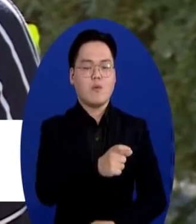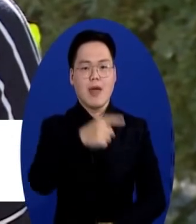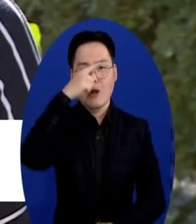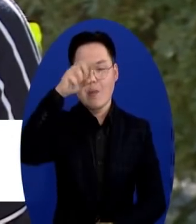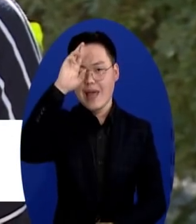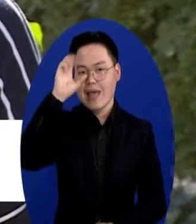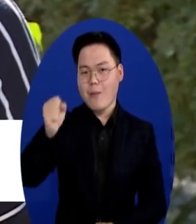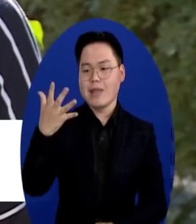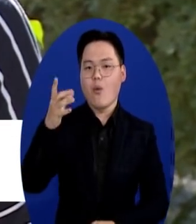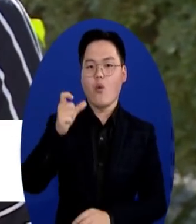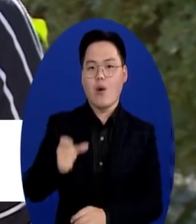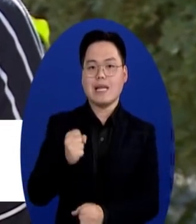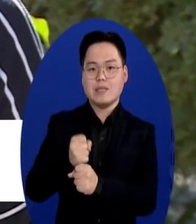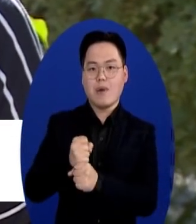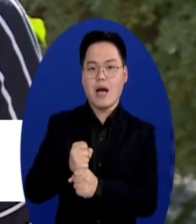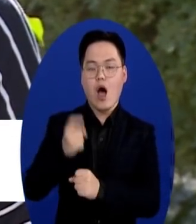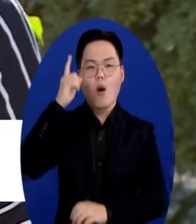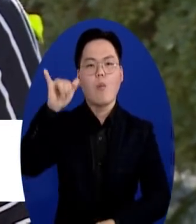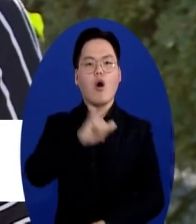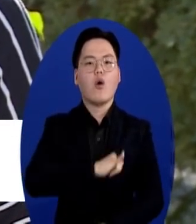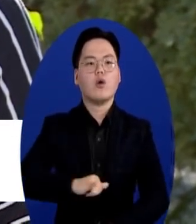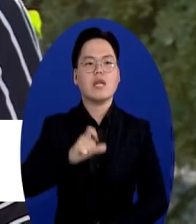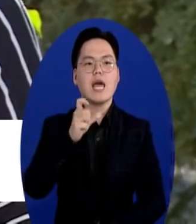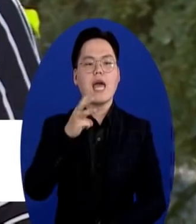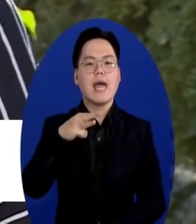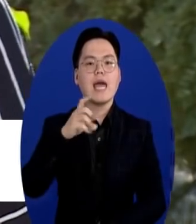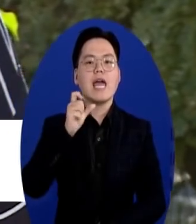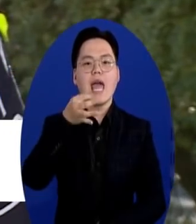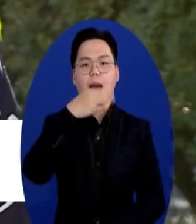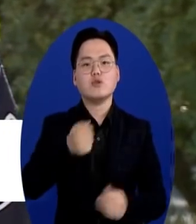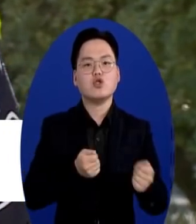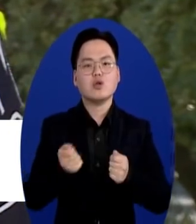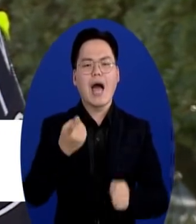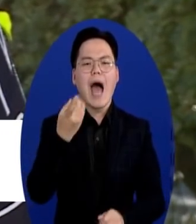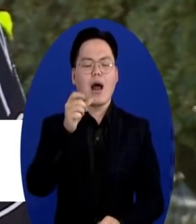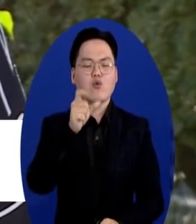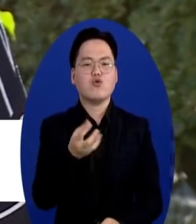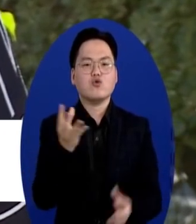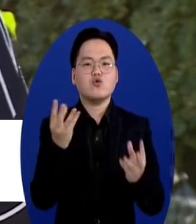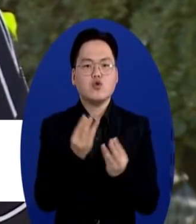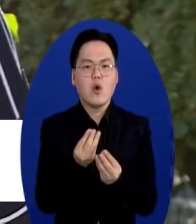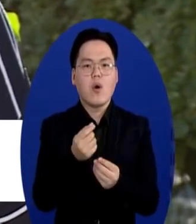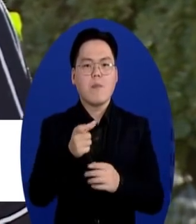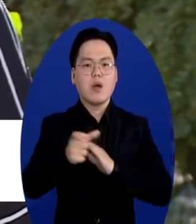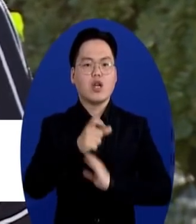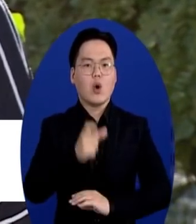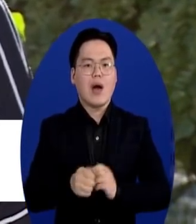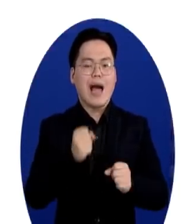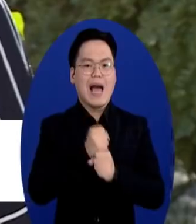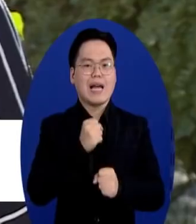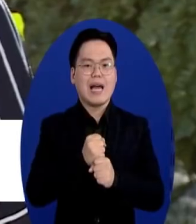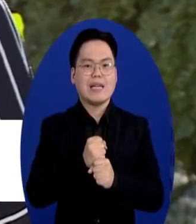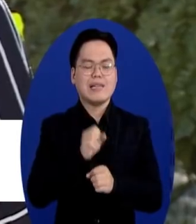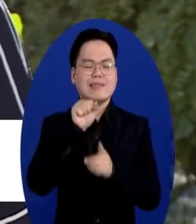5 мэрэгчлэлтэй ажиллаж байгаа. Ингээд Монгол улсын эмийн зохицуулалтын үйл ажиллагааг 10 хэдхэн мэрэгчлэлтэй ингээд аваад явна гэдэг бол нэгдүгээр ачаал маш ихтэй